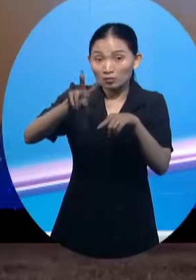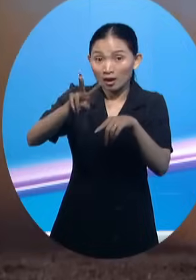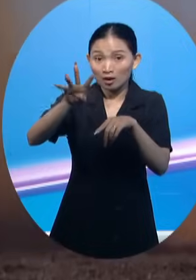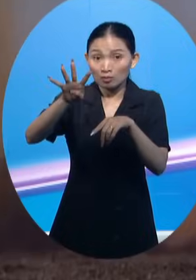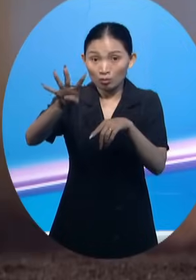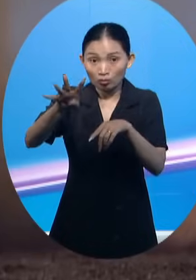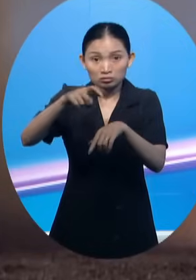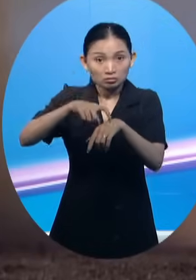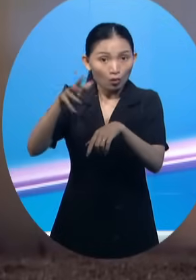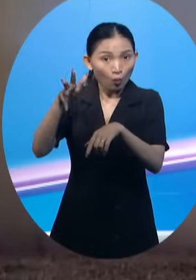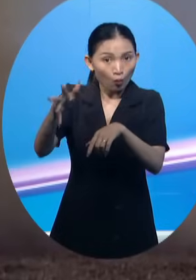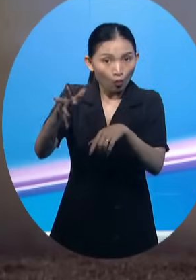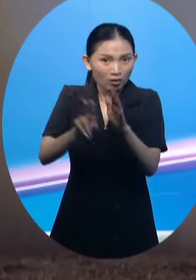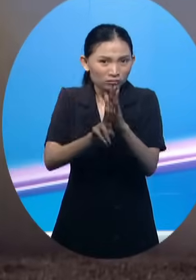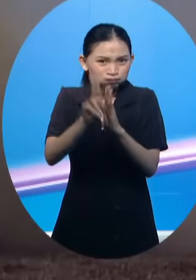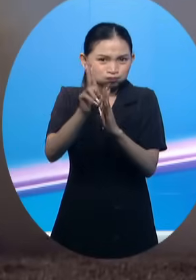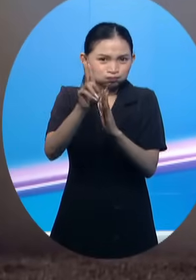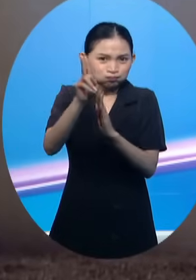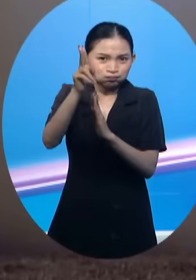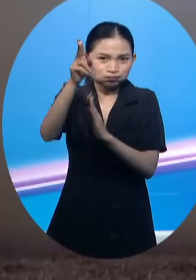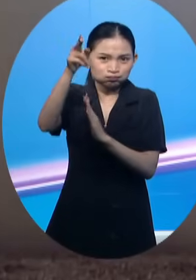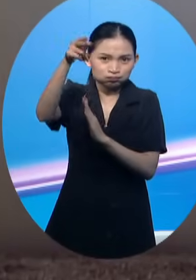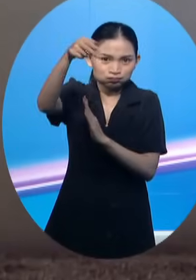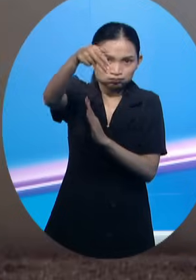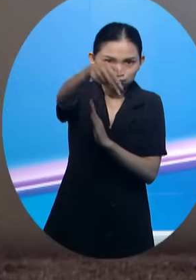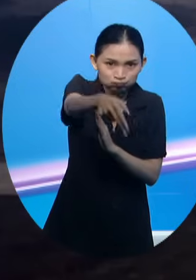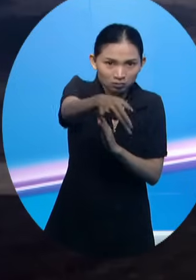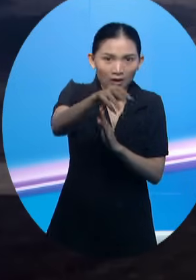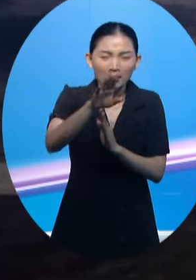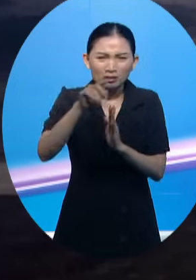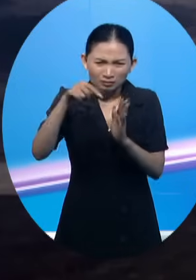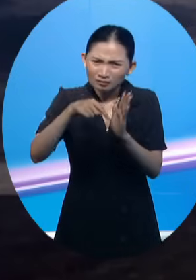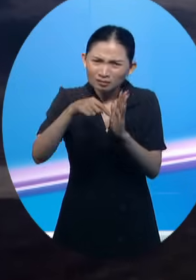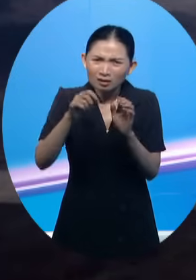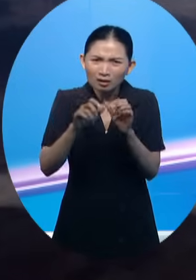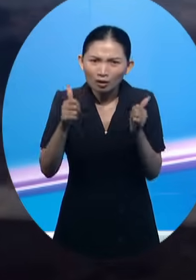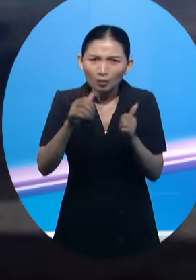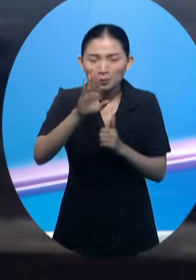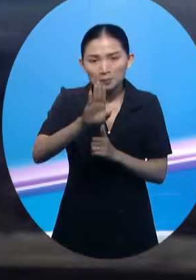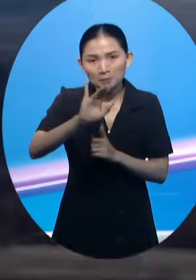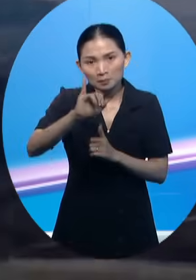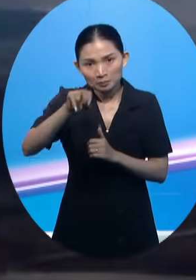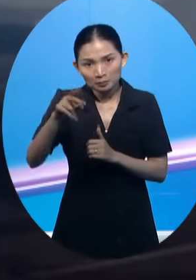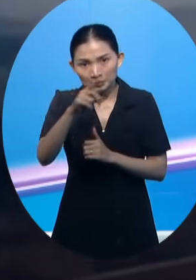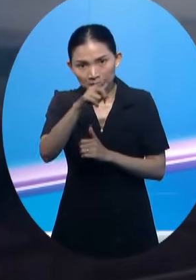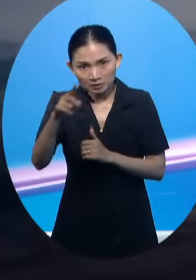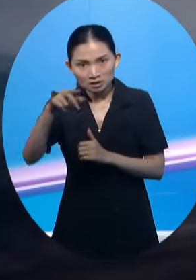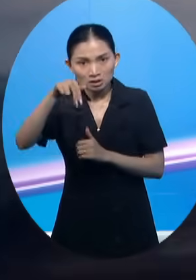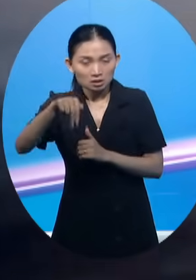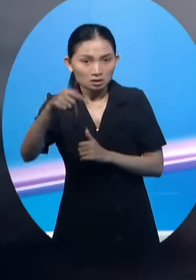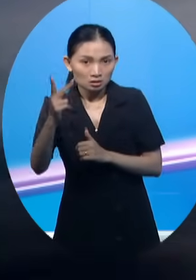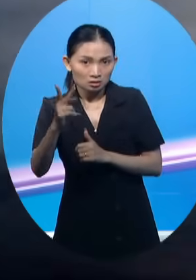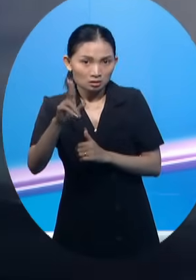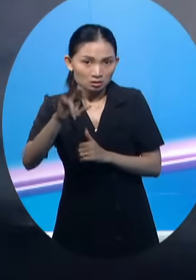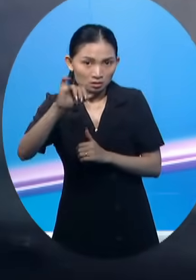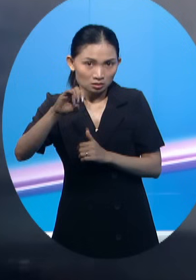phút theo giờ Việt Nam. Địa điểm phóng là tại Bình Nhưỡng hoặc một khu vực lân cận. GCS cho biết quân đội sẽ duy trì trạng thái sẵn sàng phản